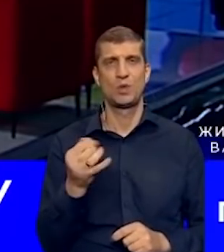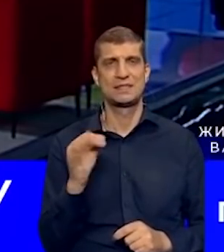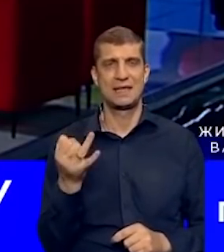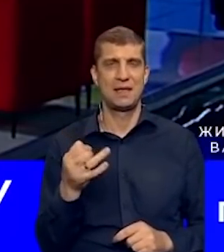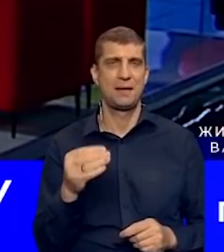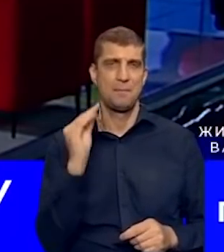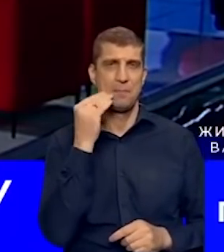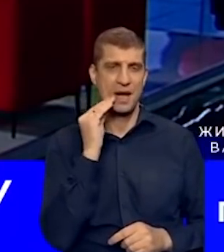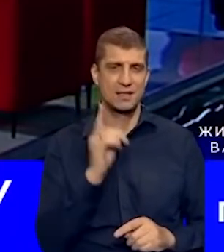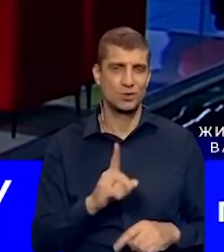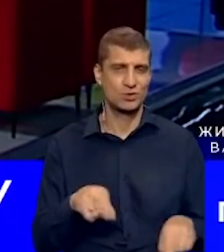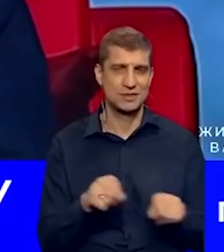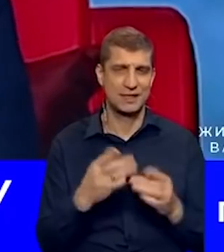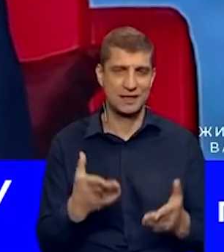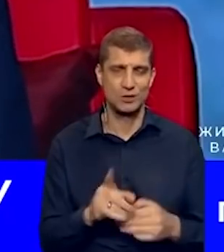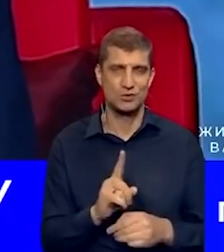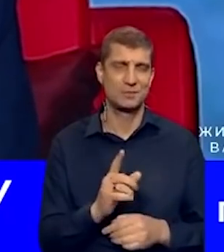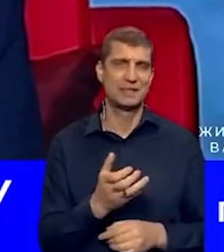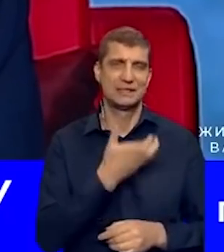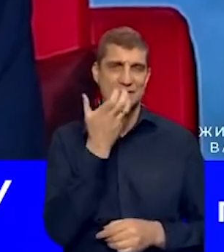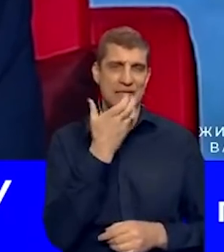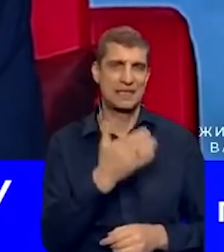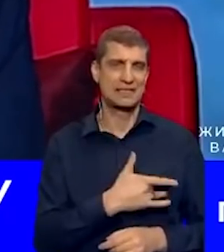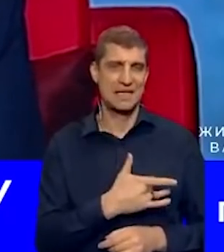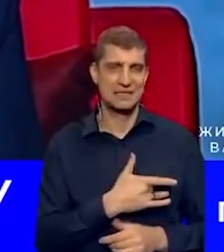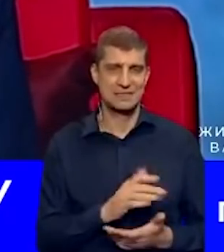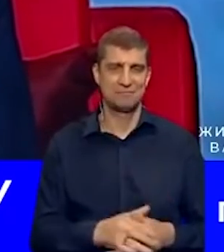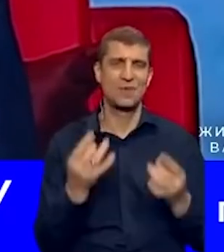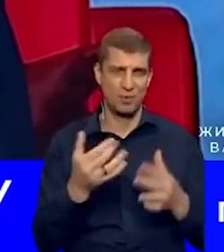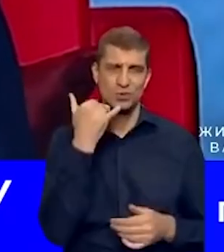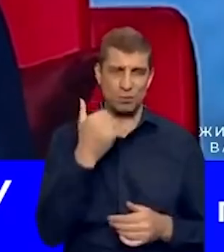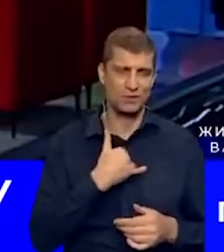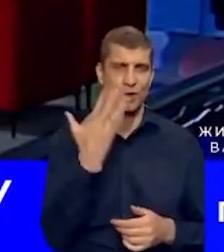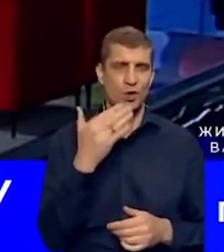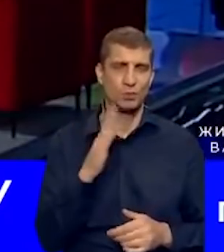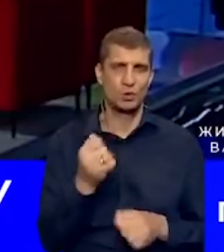ну щось таке, щоб зігріти серце. Просто подзвони, коли